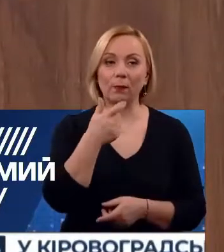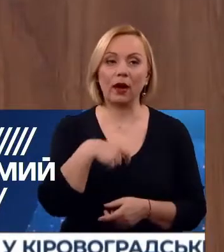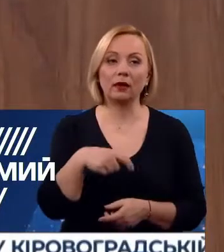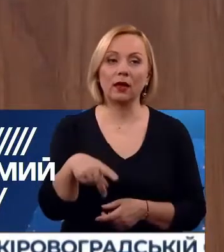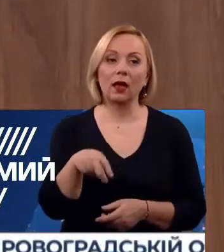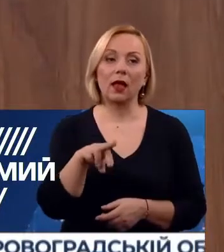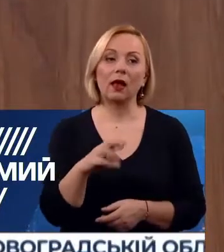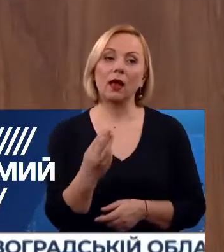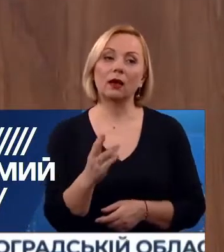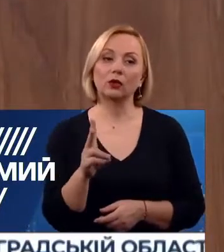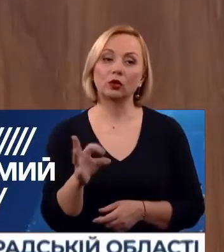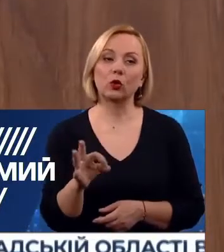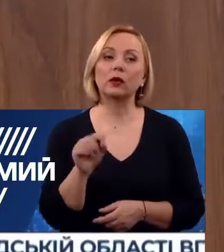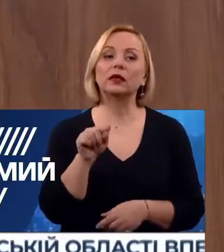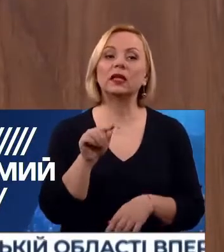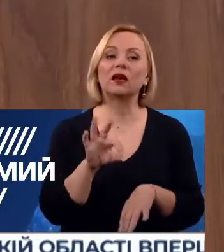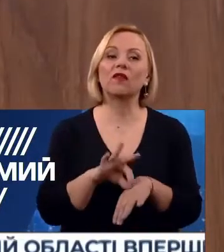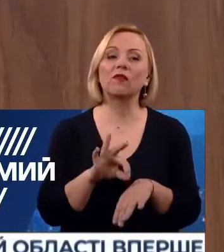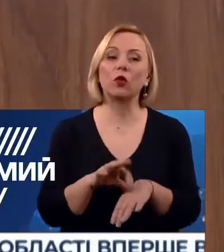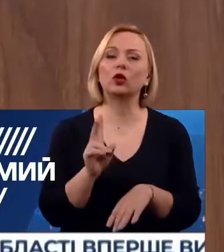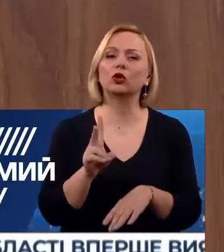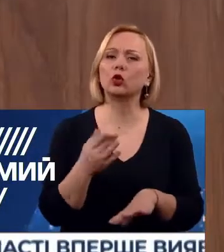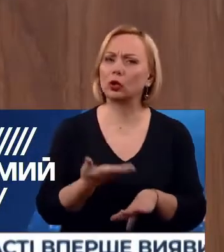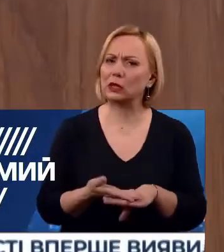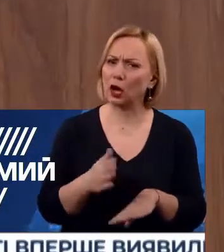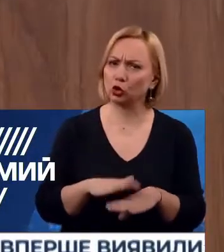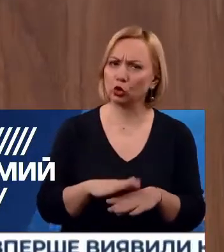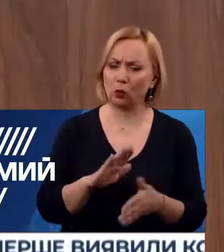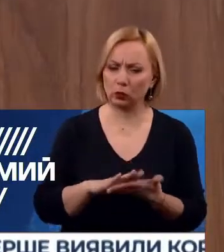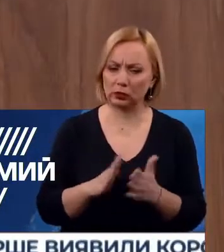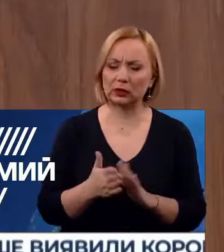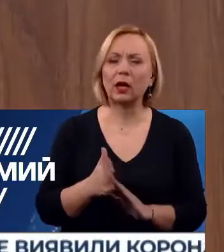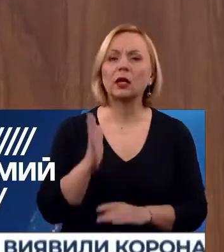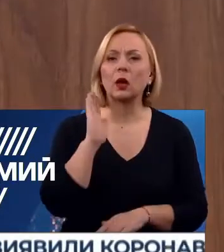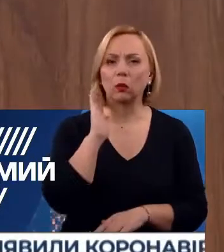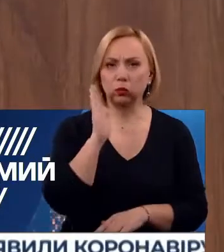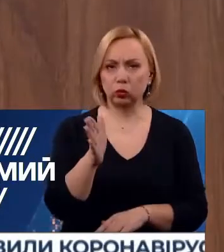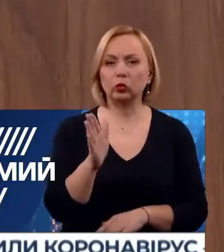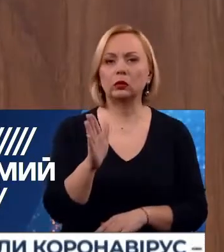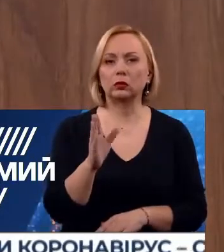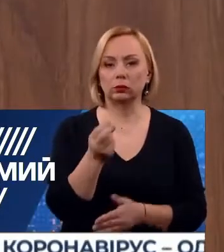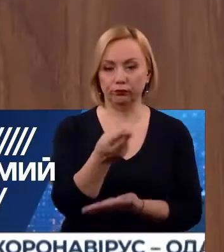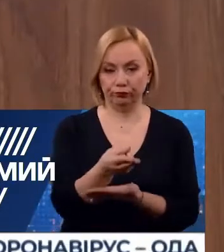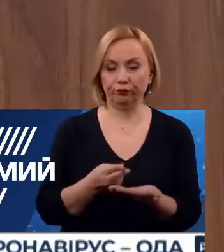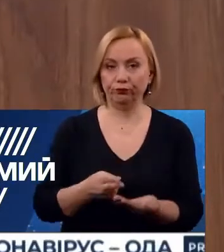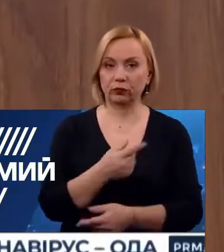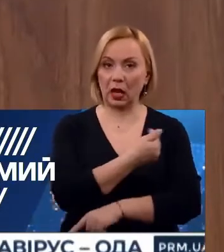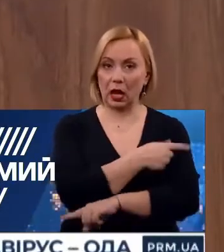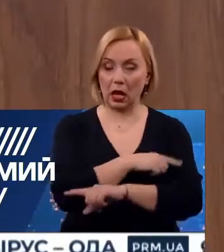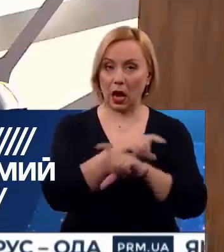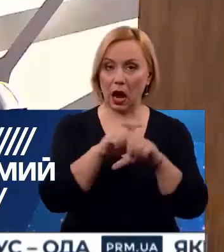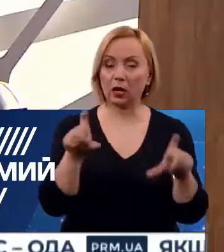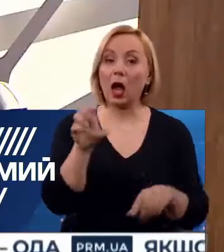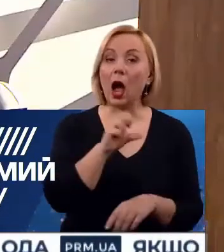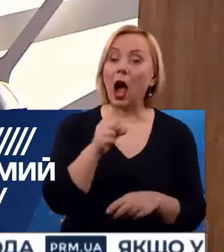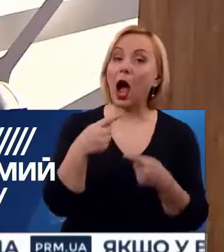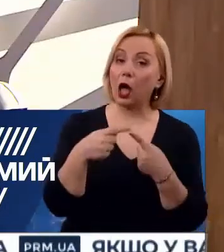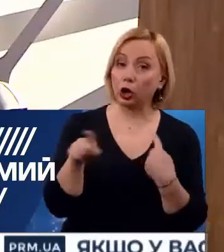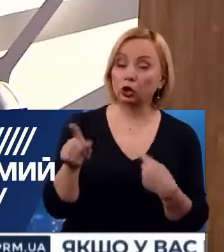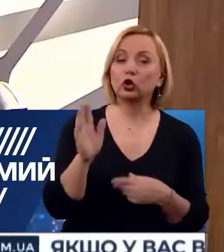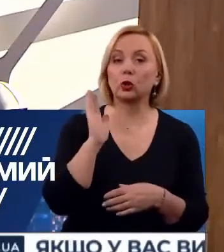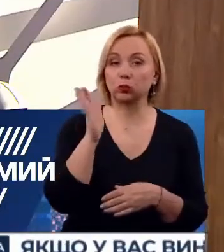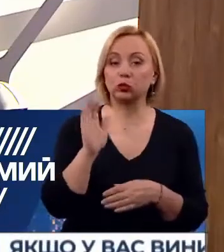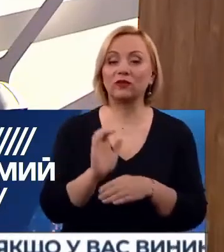лише ті хворі, які в такому тяжкому стані, будуть перебувати саме в лікарнях. Інших, я так розумію, будуть